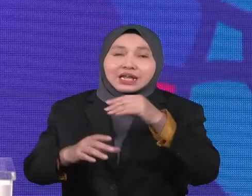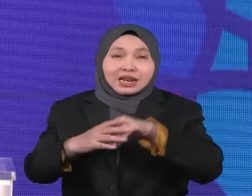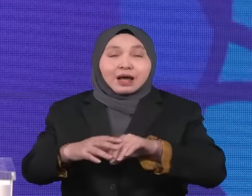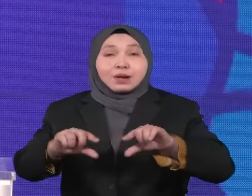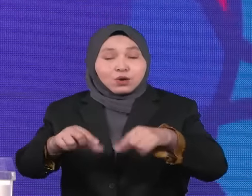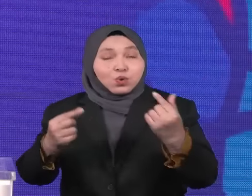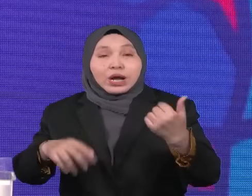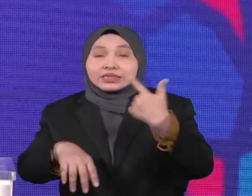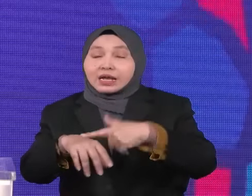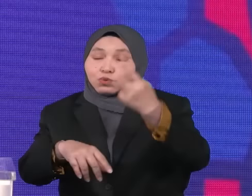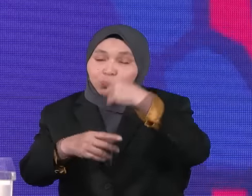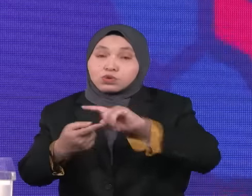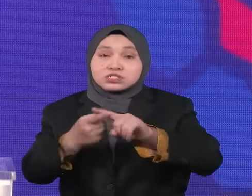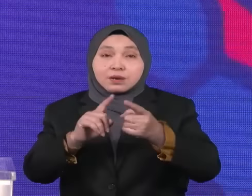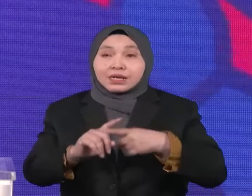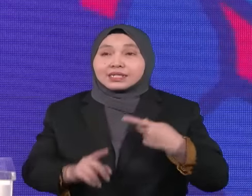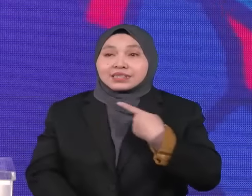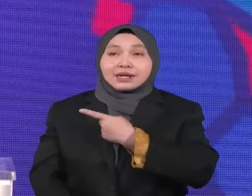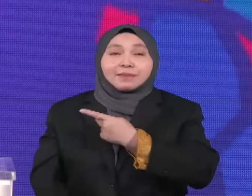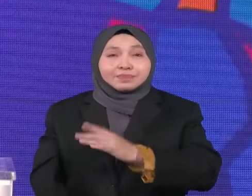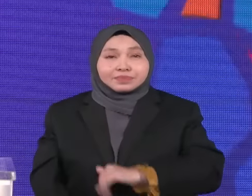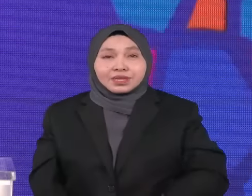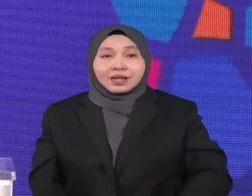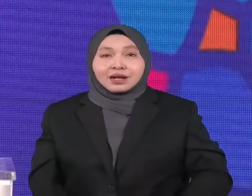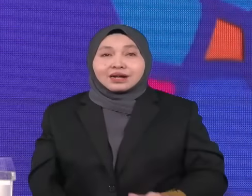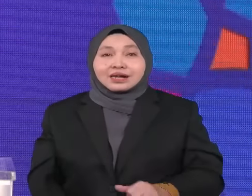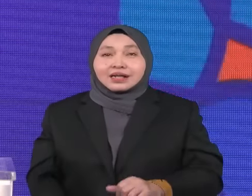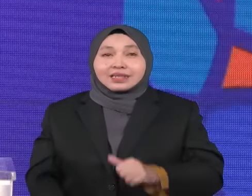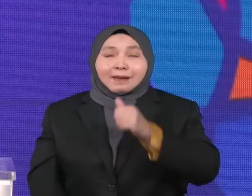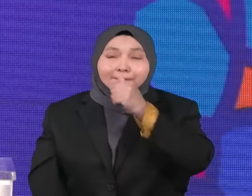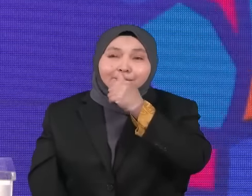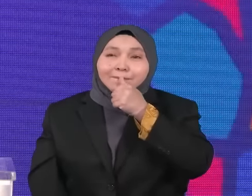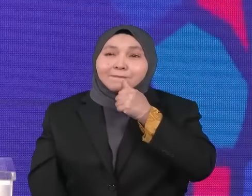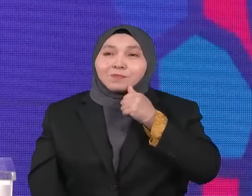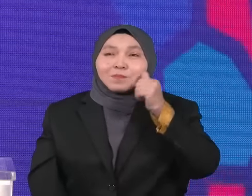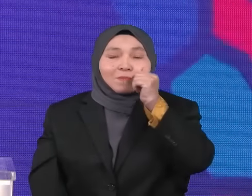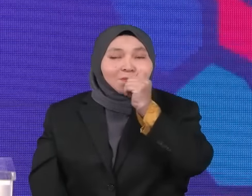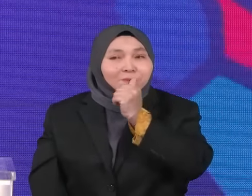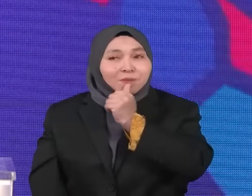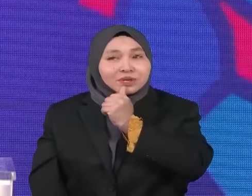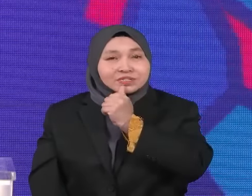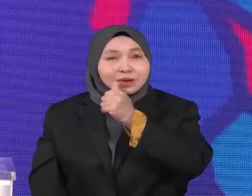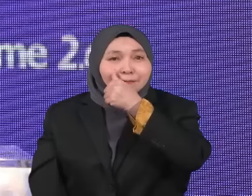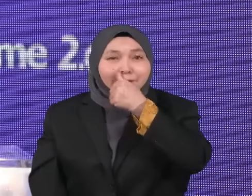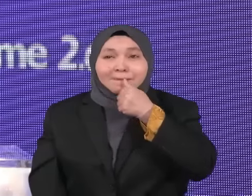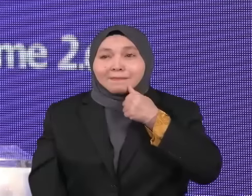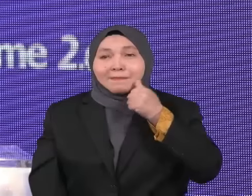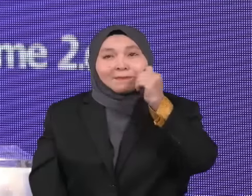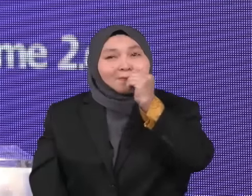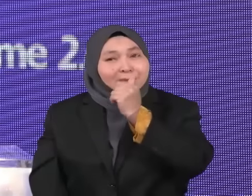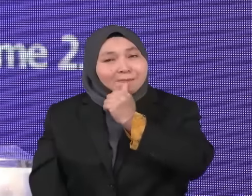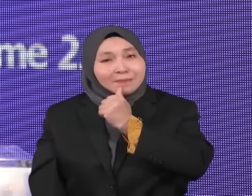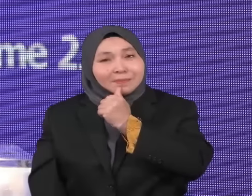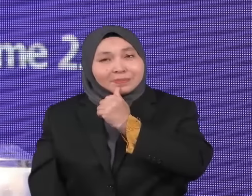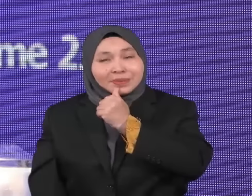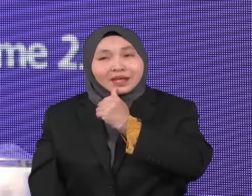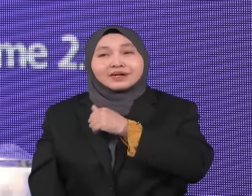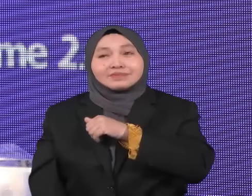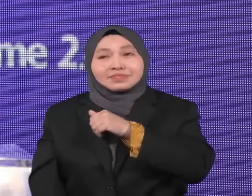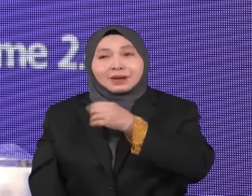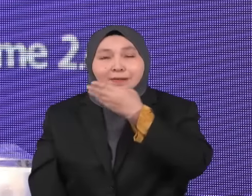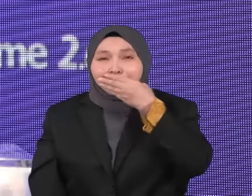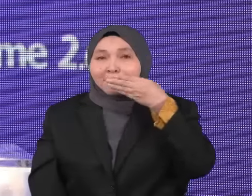Quran Time untuk sahabat-sahabat kita. Macam mana tadi Zat? Kalau tak silap Safar, dia macam ni. Maknanya pangkah mulut kita ni. Pangkah mulut. Tak boleh makan lah. Ni